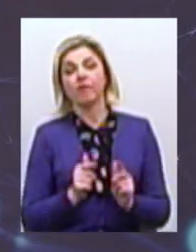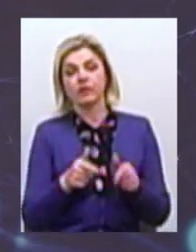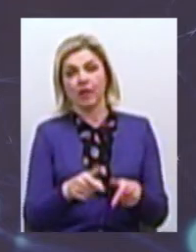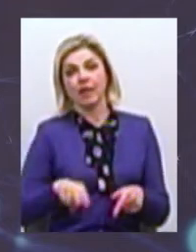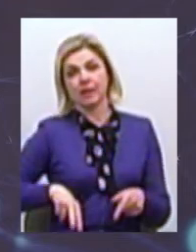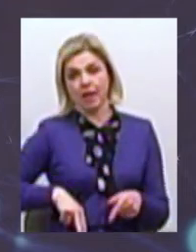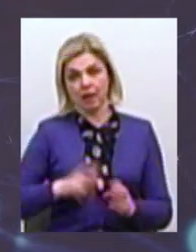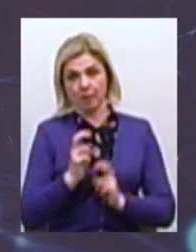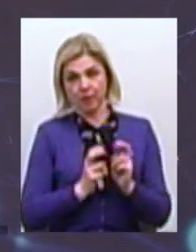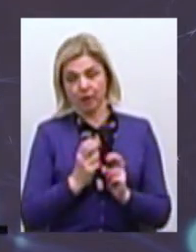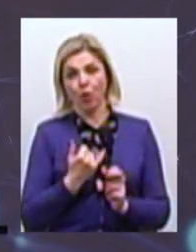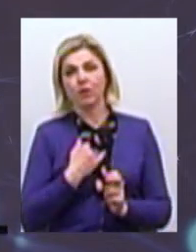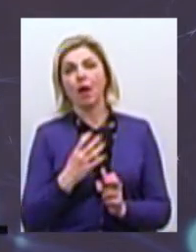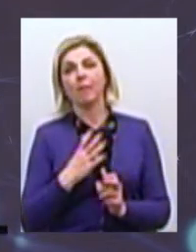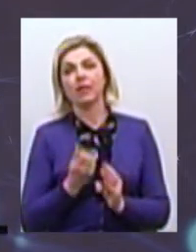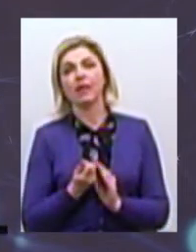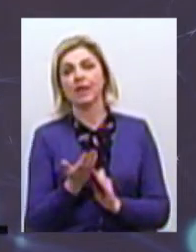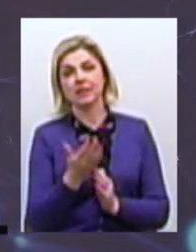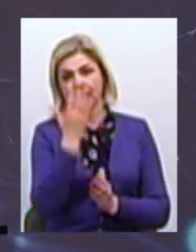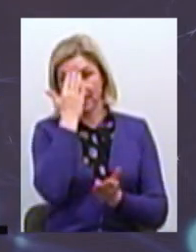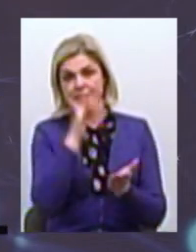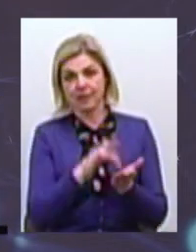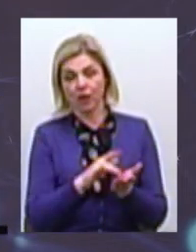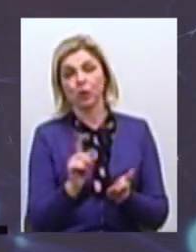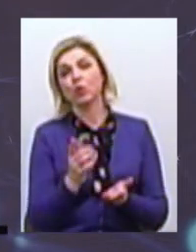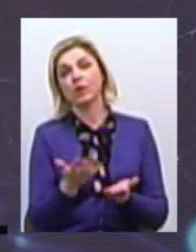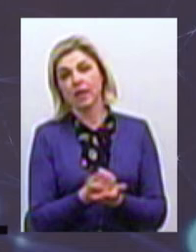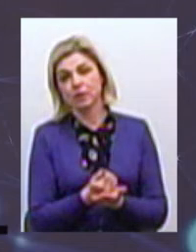було кілька цілей. Що-то із них достигнуто, що-то ні.